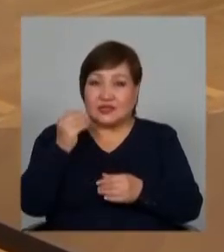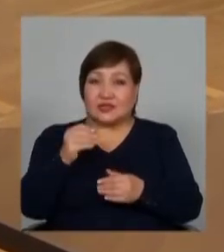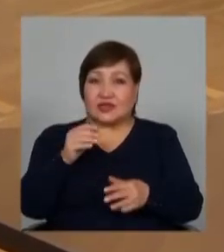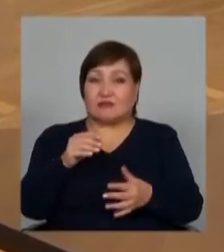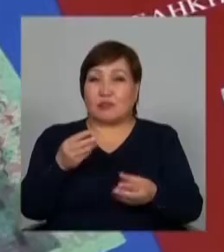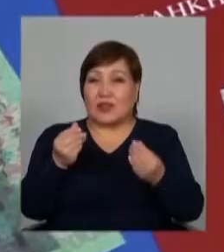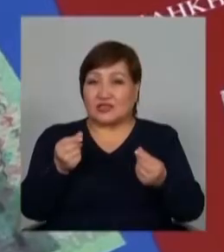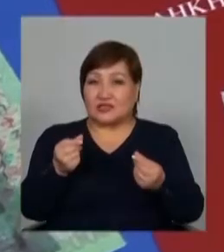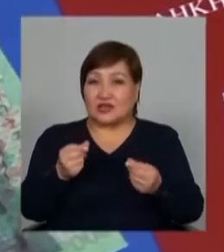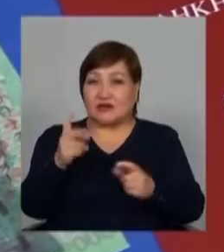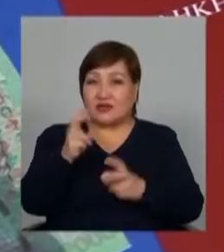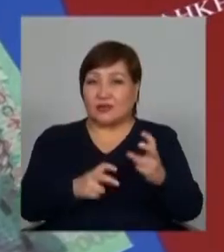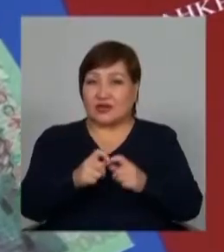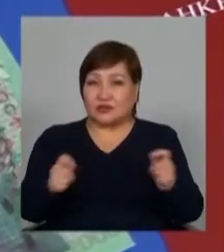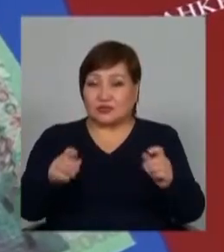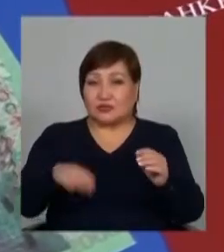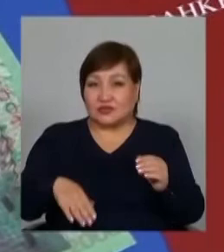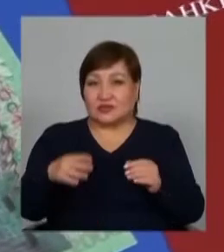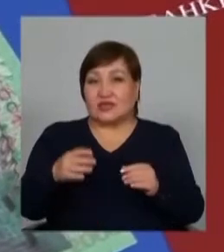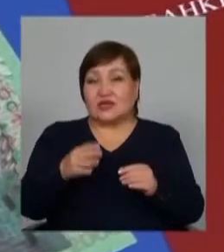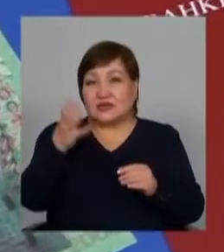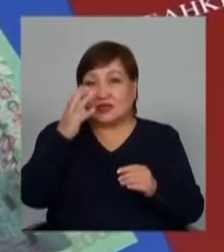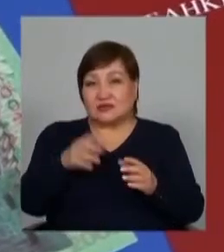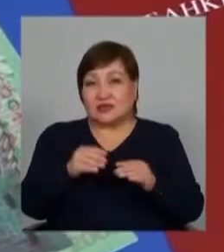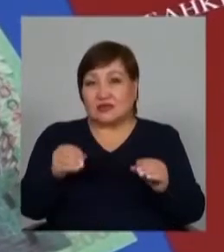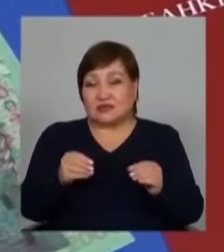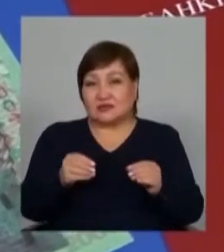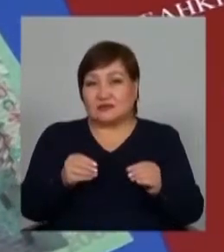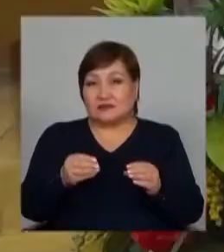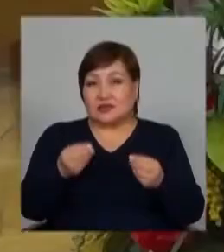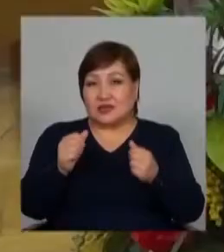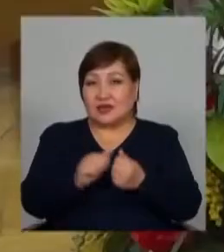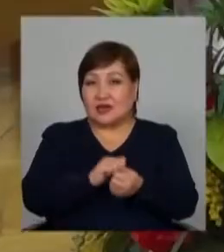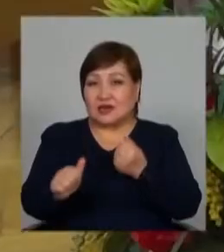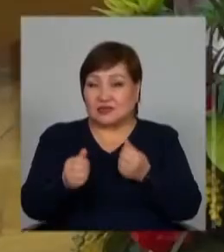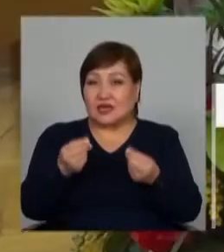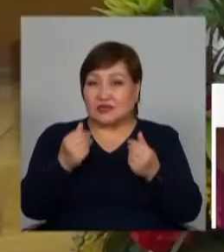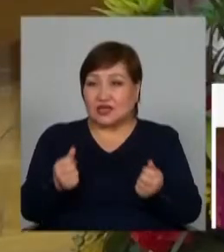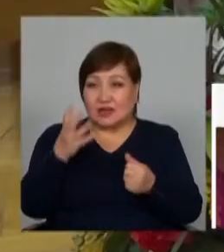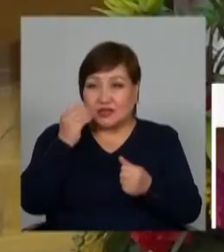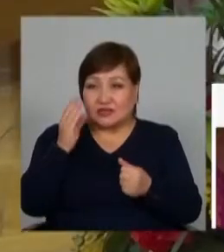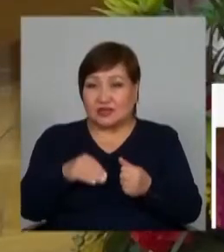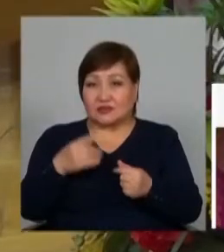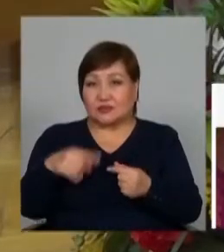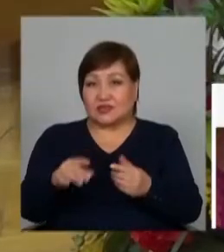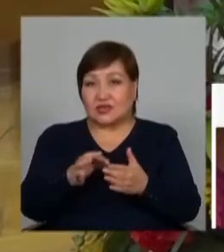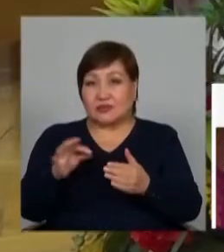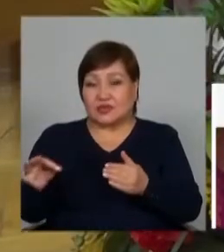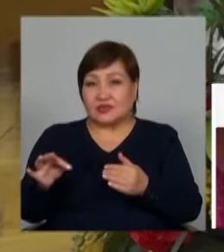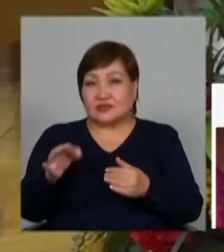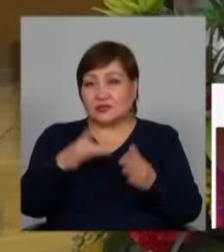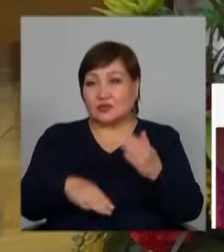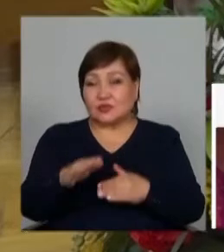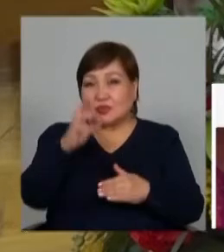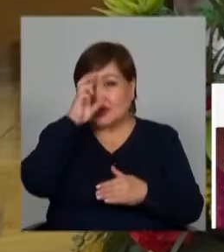бері қағаз ақша Алматыда, ал монеталар Өскемендегі монета сарайынан шығады. Мемлекеттік теңгені енгізу бойынша